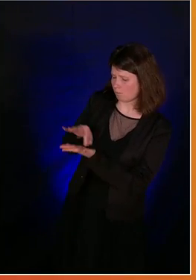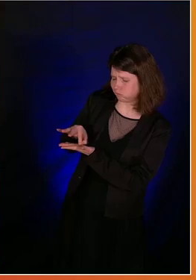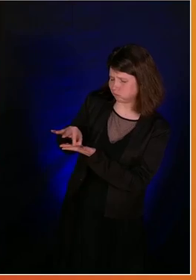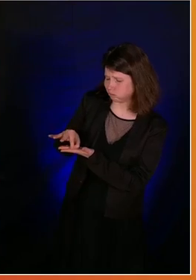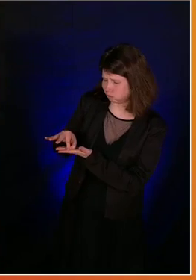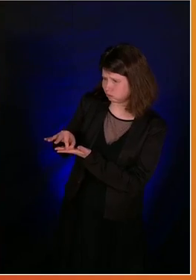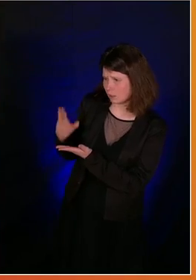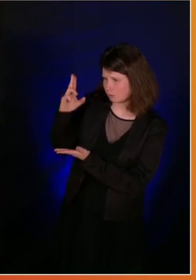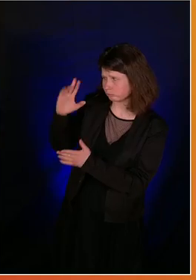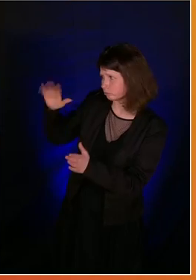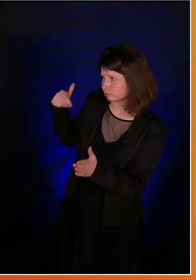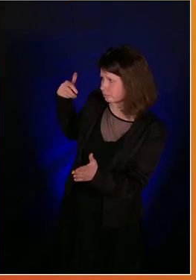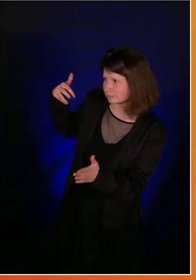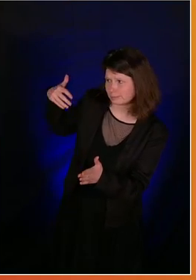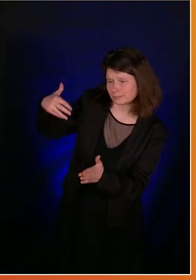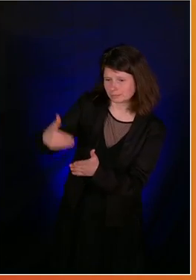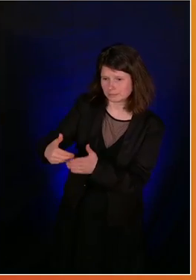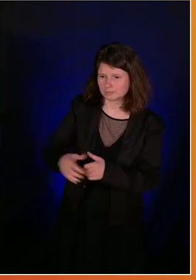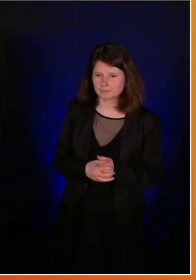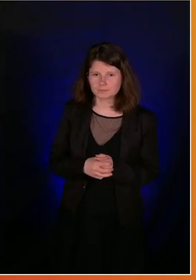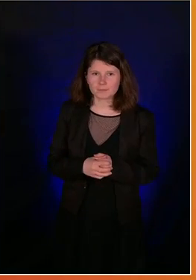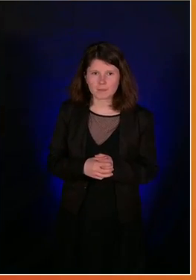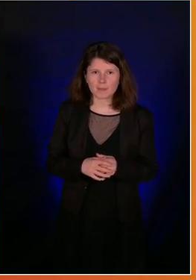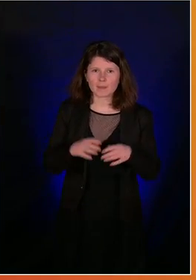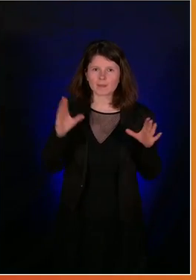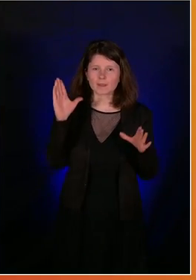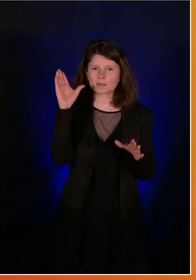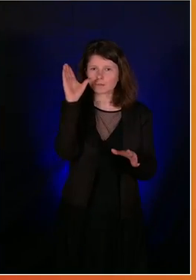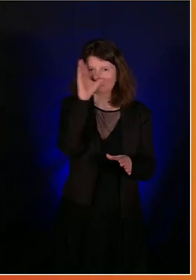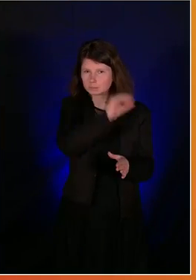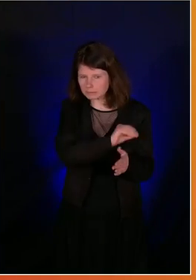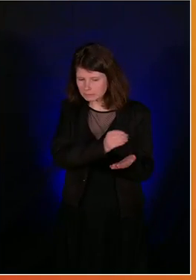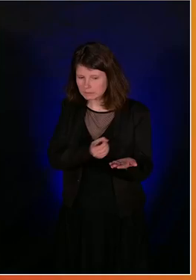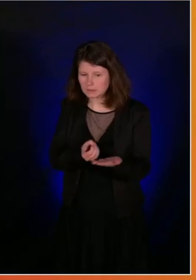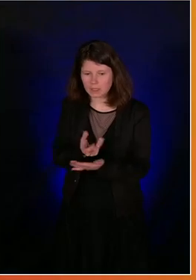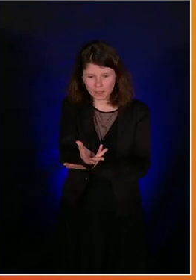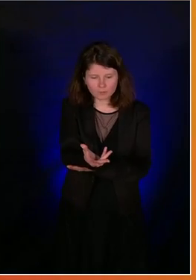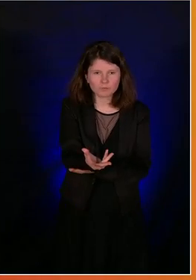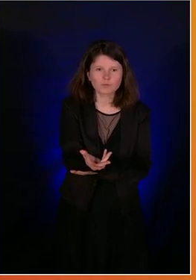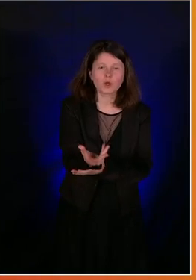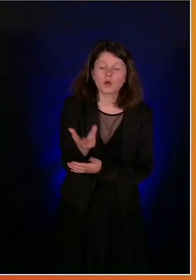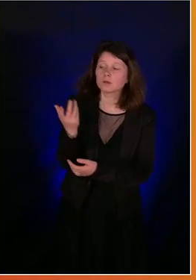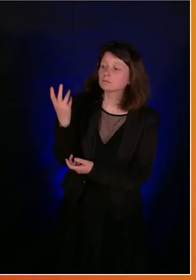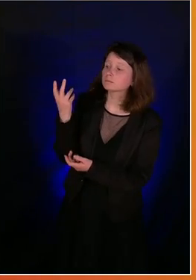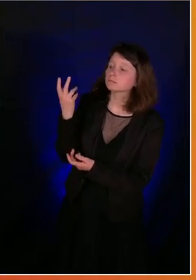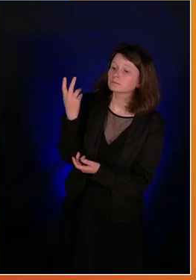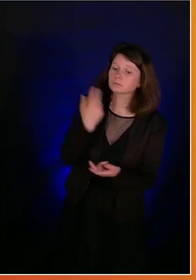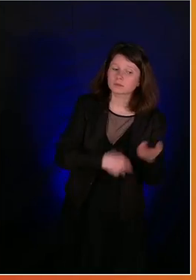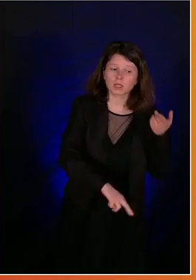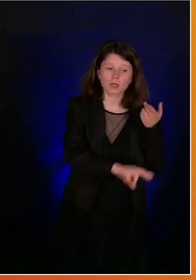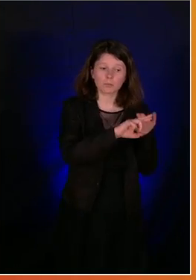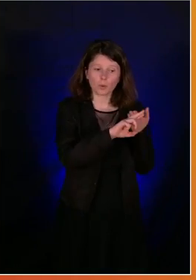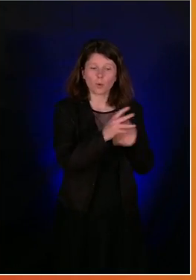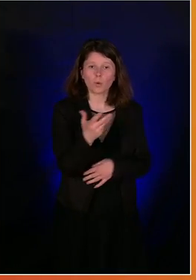longtemps j'ai oublié quand même de vous signaler parce que j'ai fait des petits anecdotes la seule réponse qui nous a été apportée